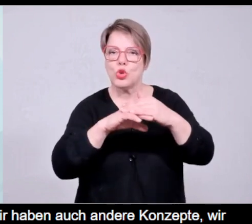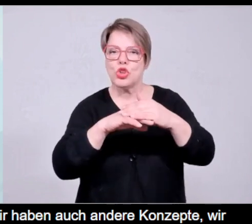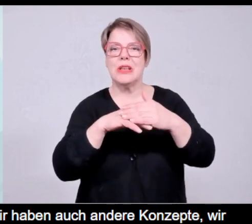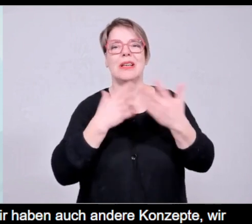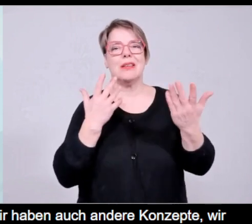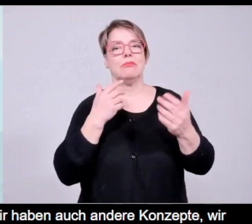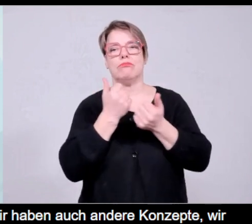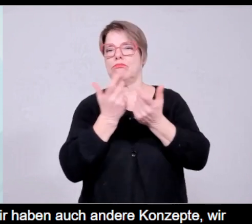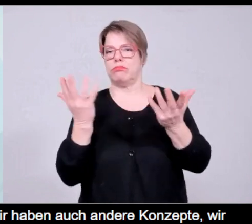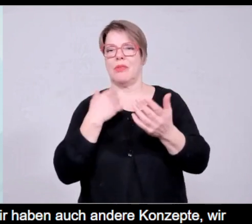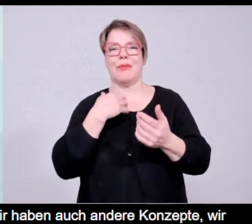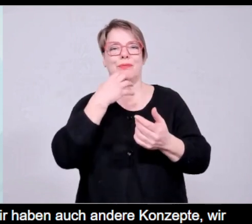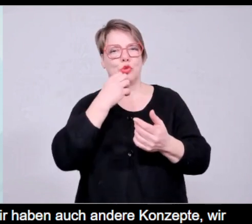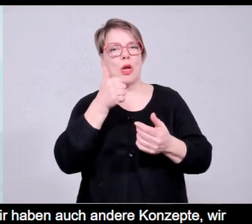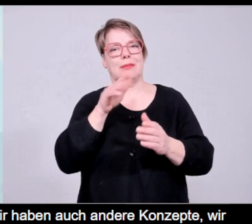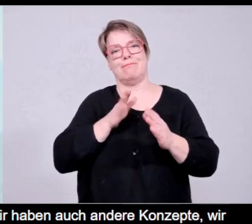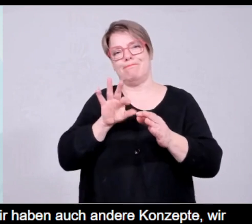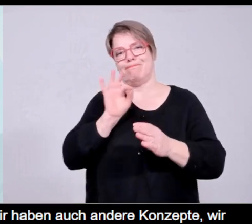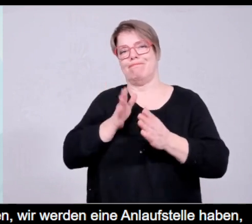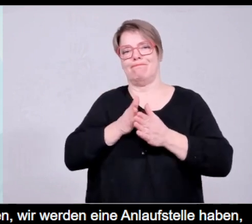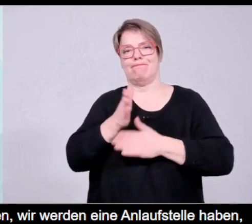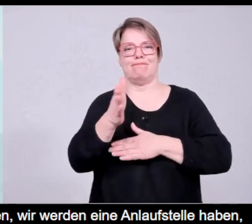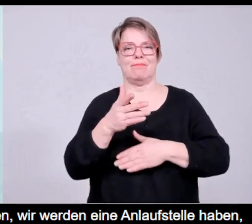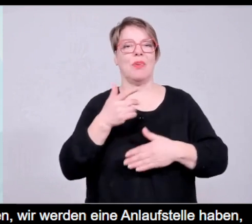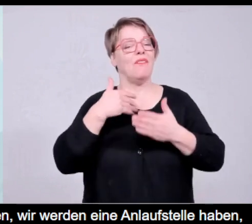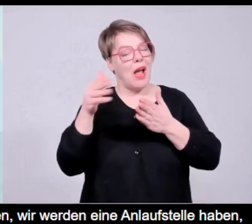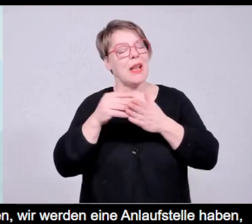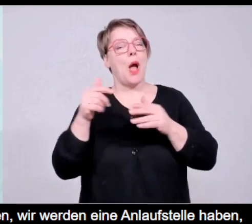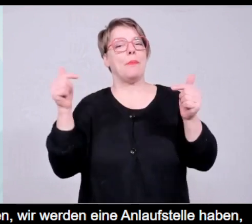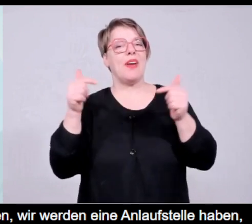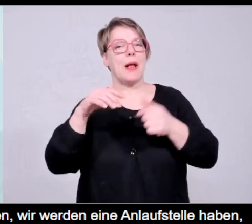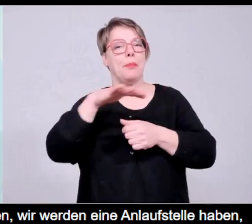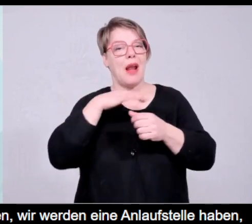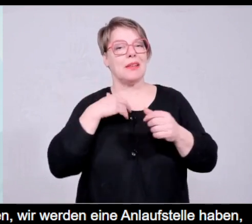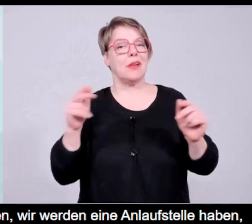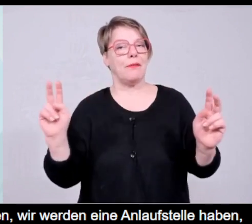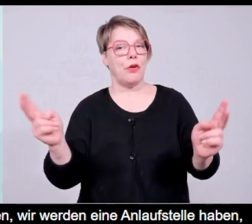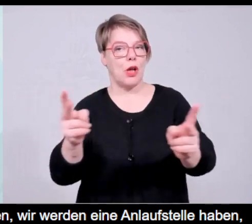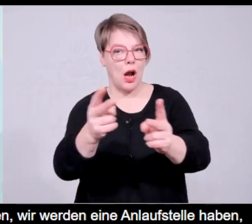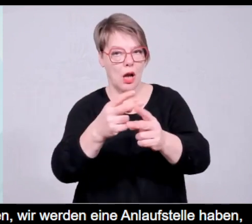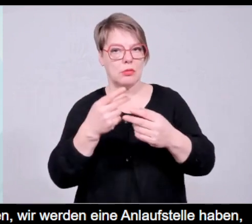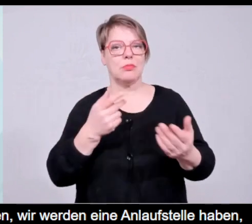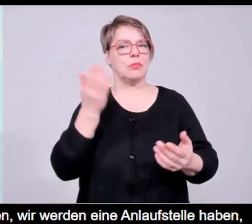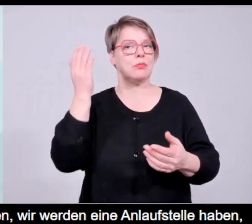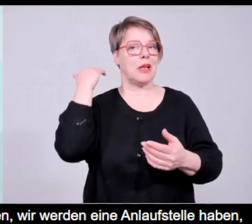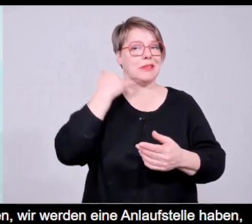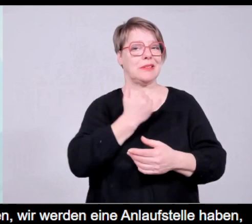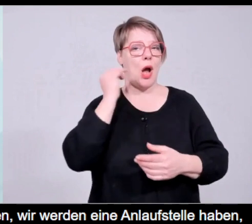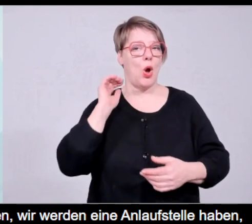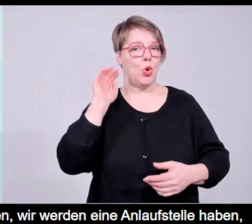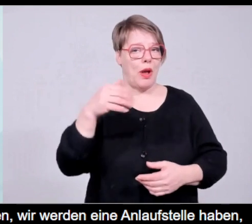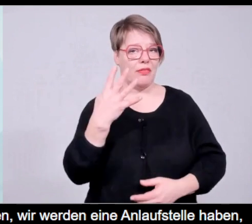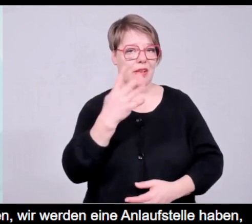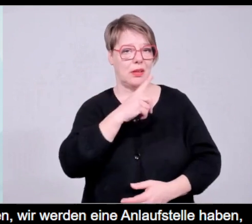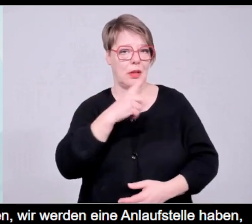zu Hause sein und gepflegt werden. Deswegen brauchen wir flexible Modelle. Wir müssen Pflege anpassen an die Bedürfnisse der Menschen, Verbindungen